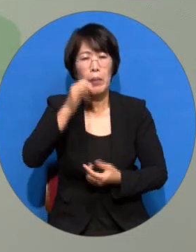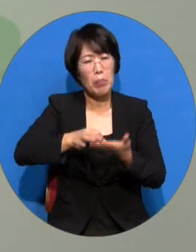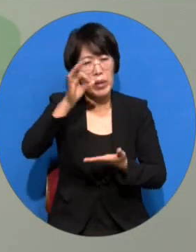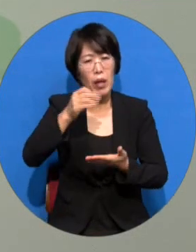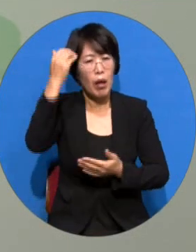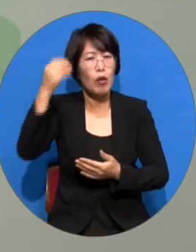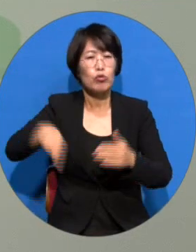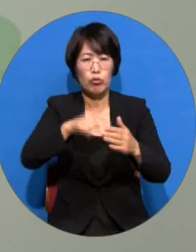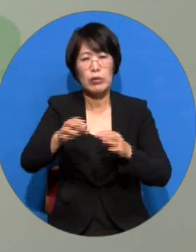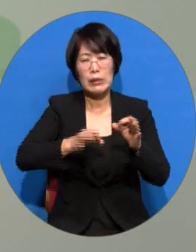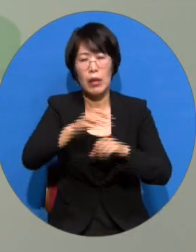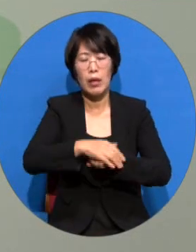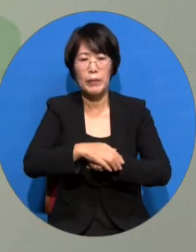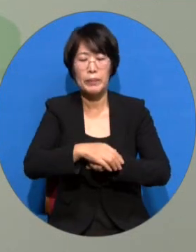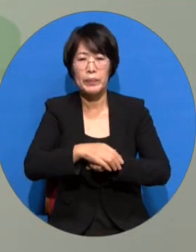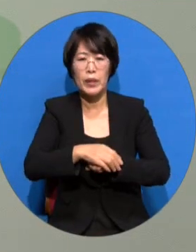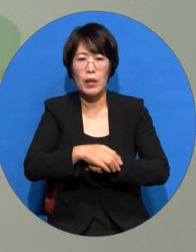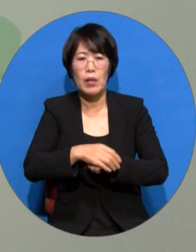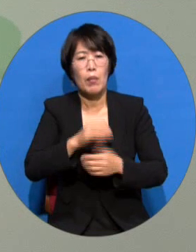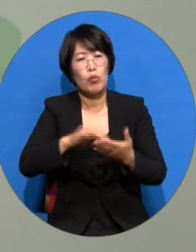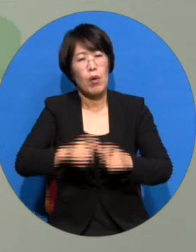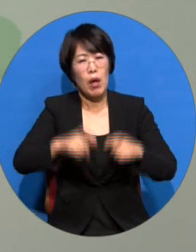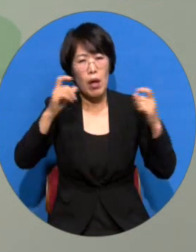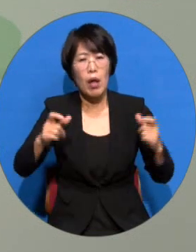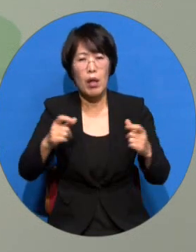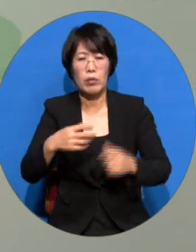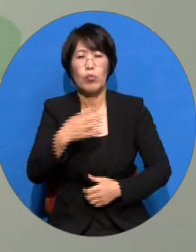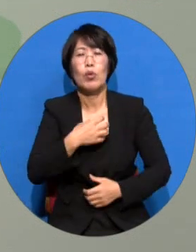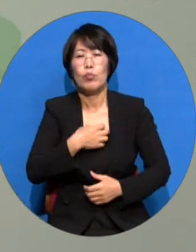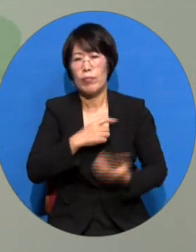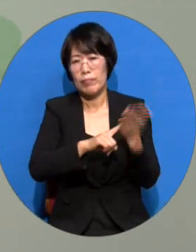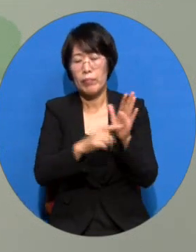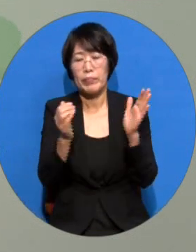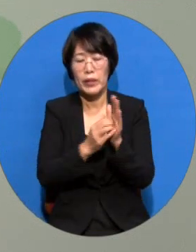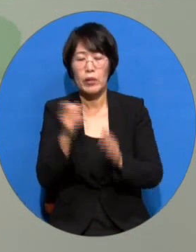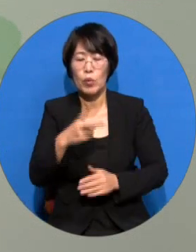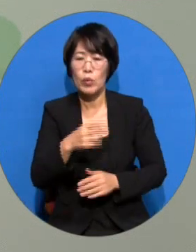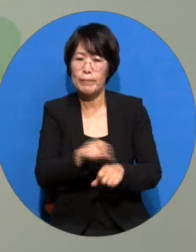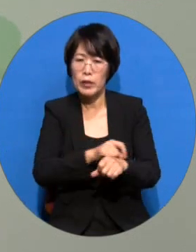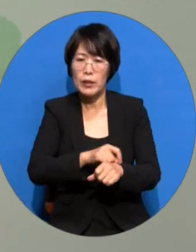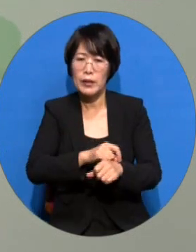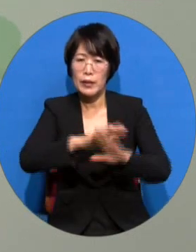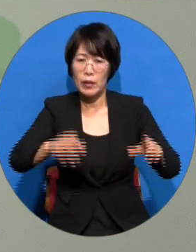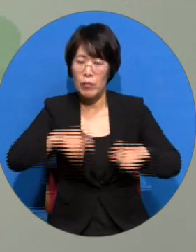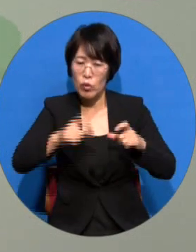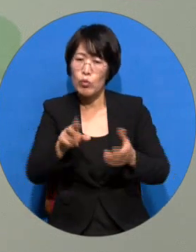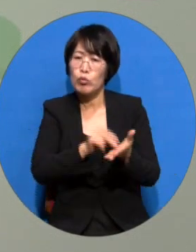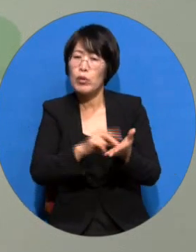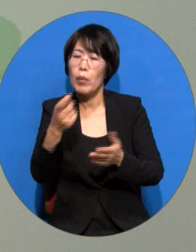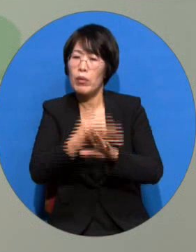한국의 마약 시장이 앞으로도 계속 확대될 것이라고 경고하고 있습니다 특히 우리 지역에서 문제되고 있는